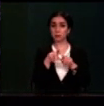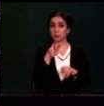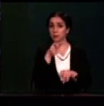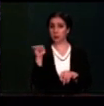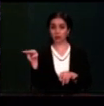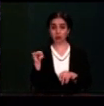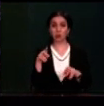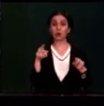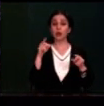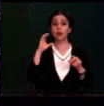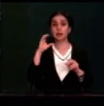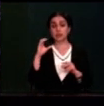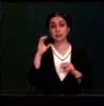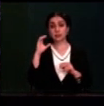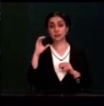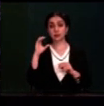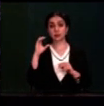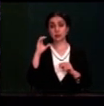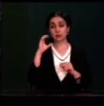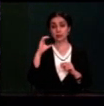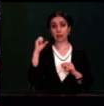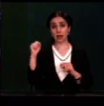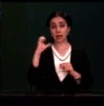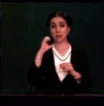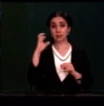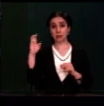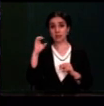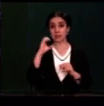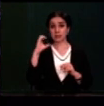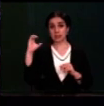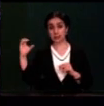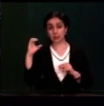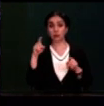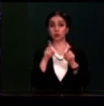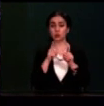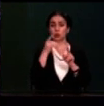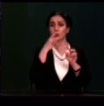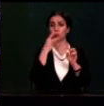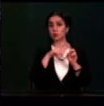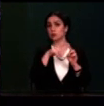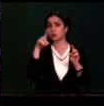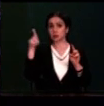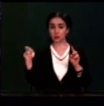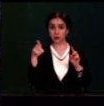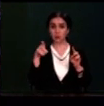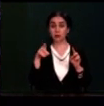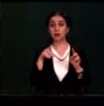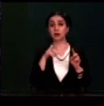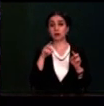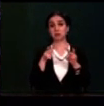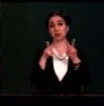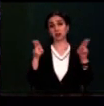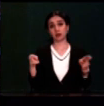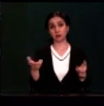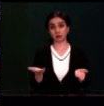SA, SB, SC, ya'ni S nuqtadan uchburchakning ixtiyoriy nuqtalarigacha bo'lgan masofalar teng